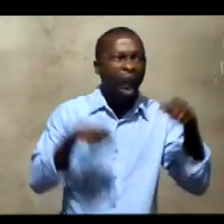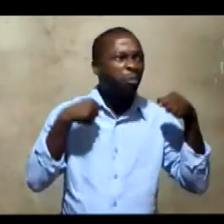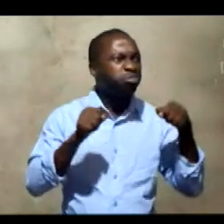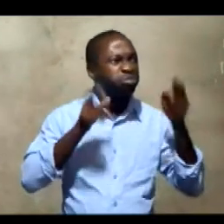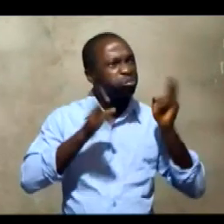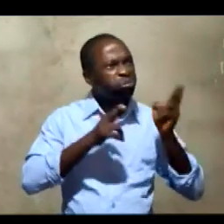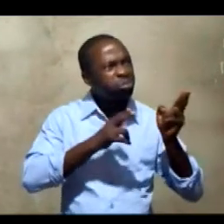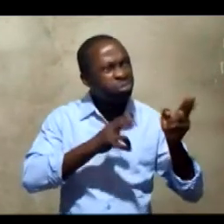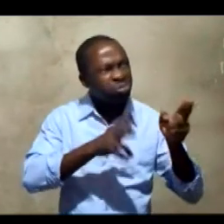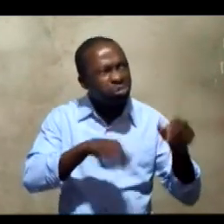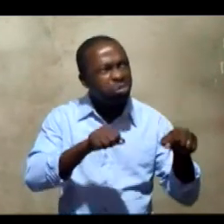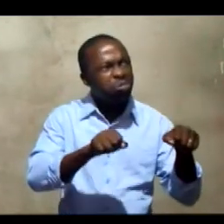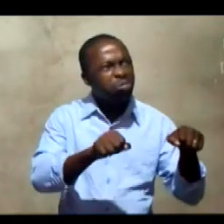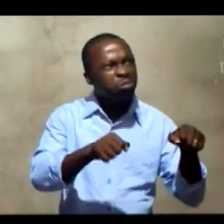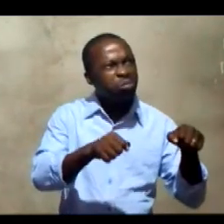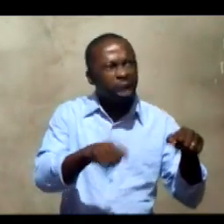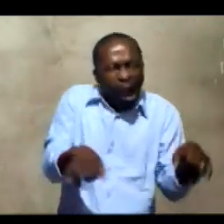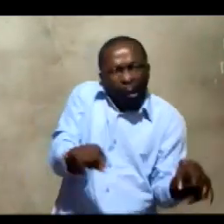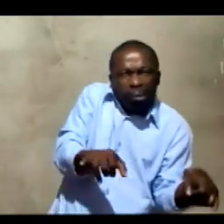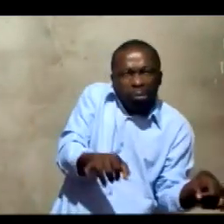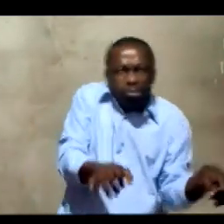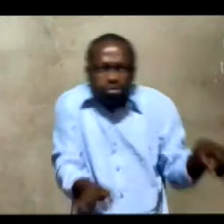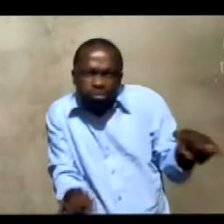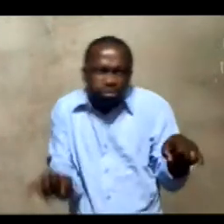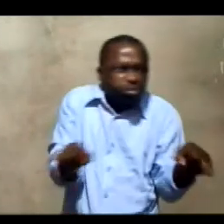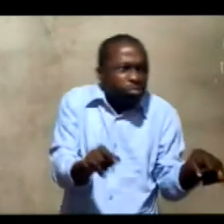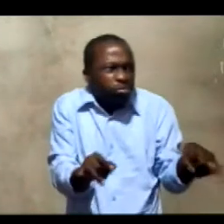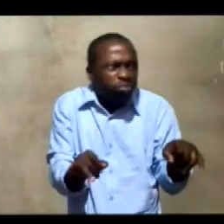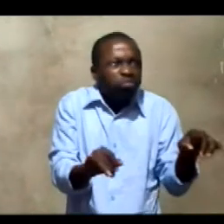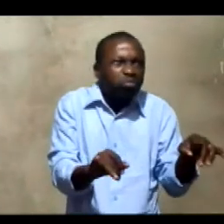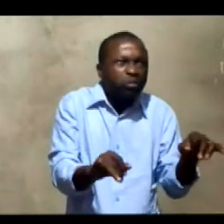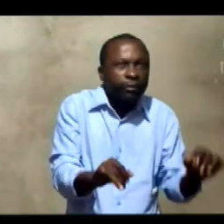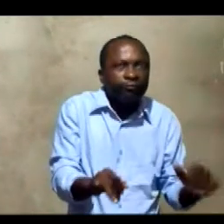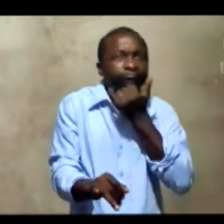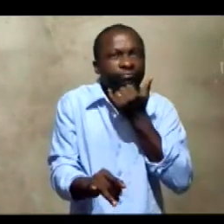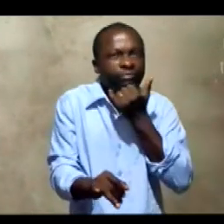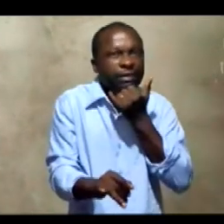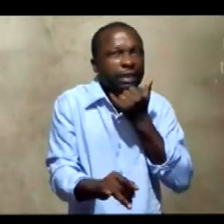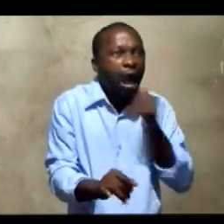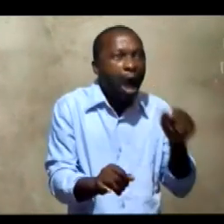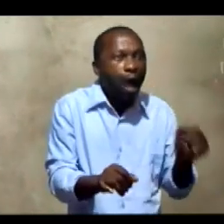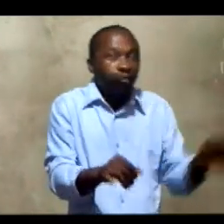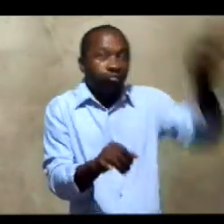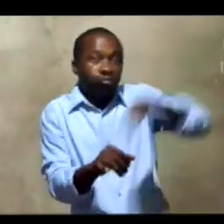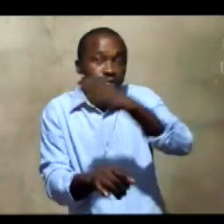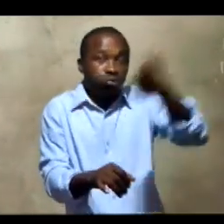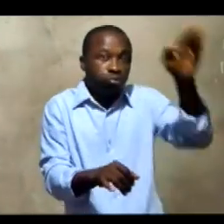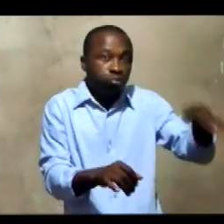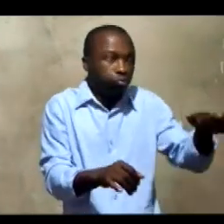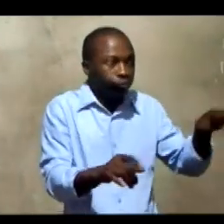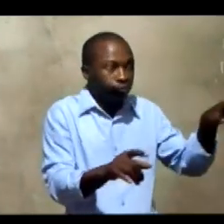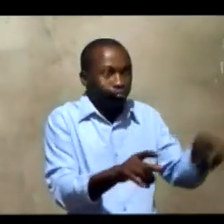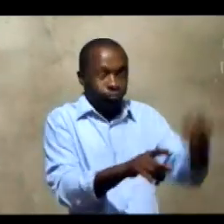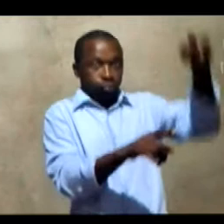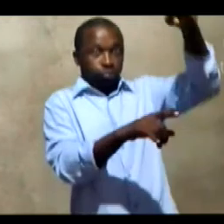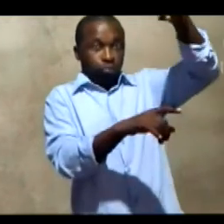pas, il bondissait derrière le camion, derrière la petite voiture. Voilà, il a cherché maintenant à esquiver la petite voiture pour doubler. Cela lui a percuté